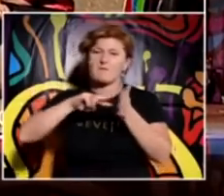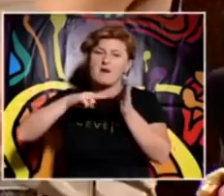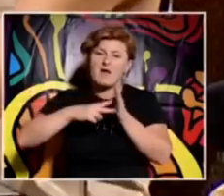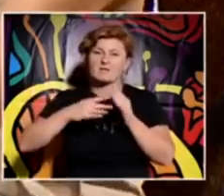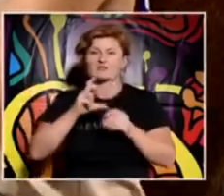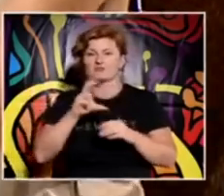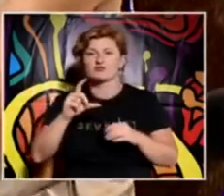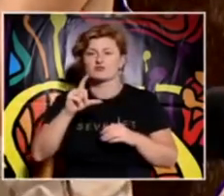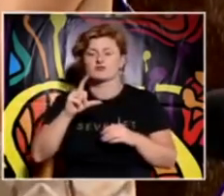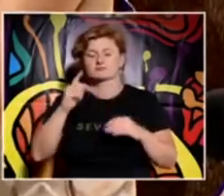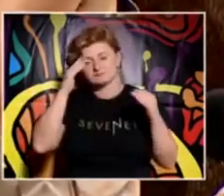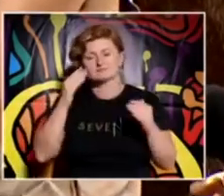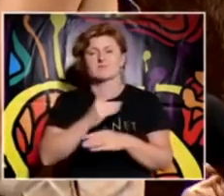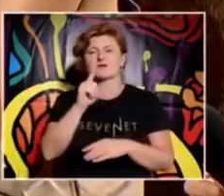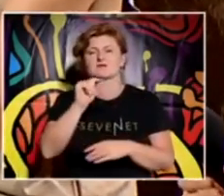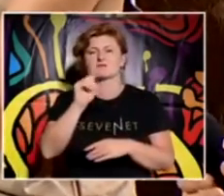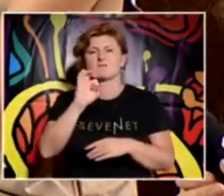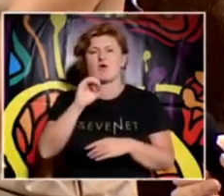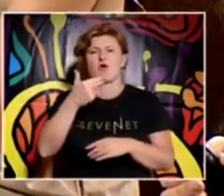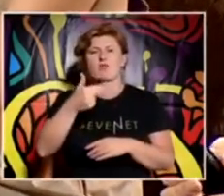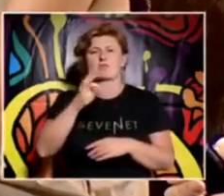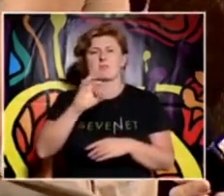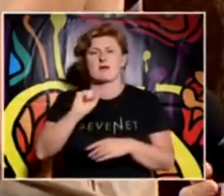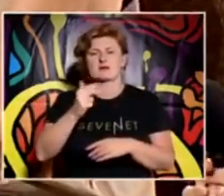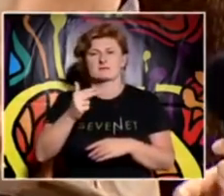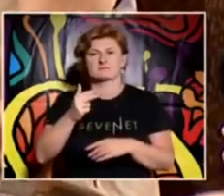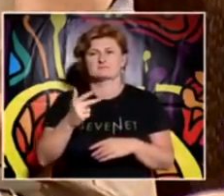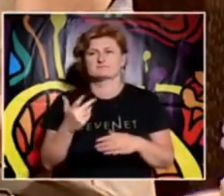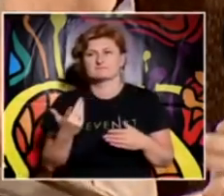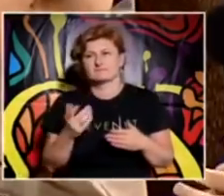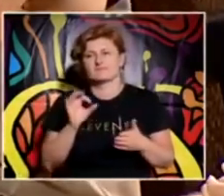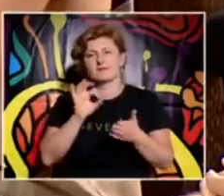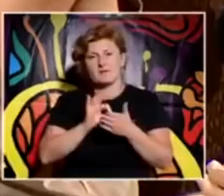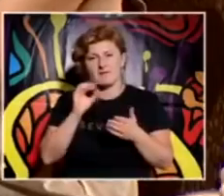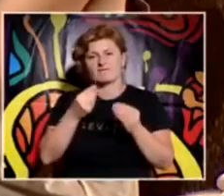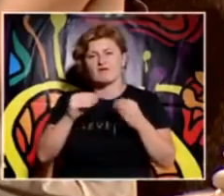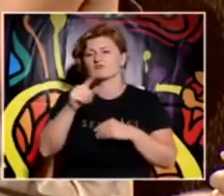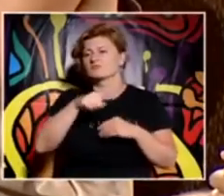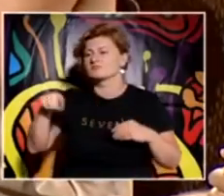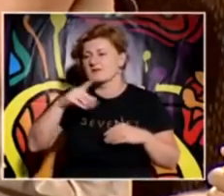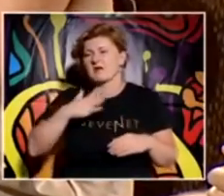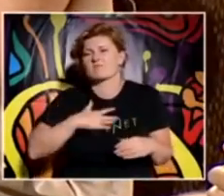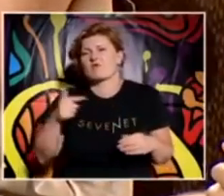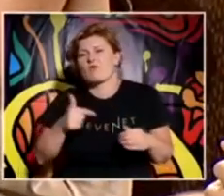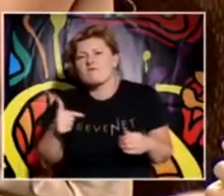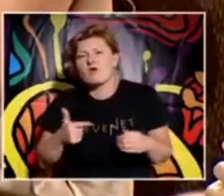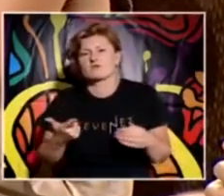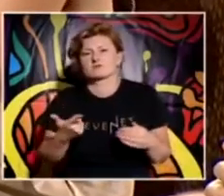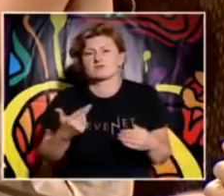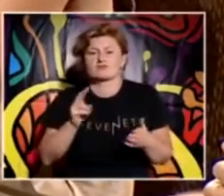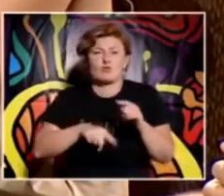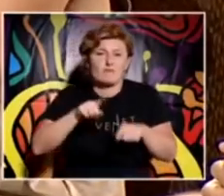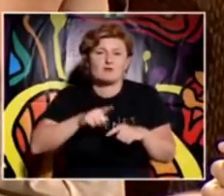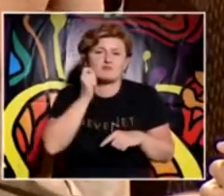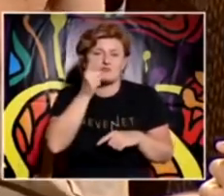spontan, ale nie jest to takie oczywiste. Bierzemy pod uwagę to, że pewnie jak większość z was mamy jakieś zobowiązania, my normalnie na co dzień